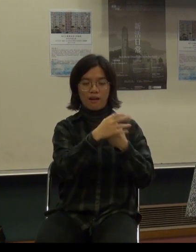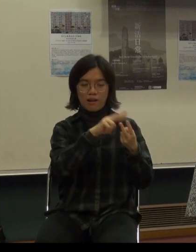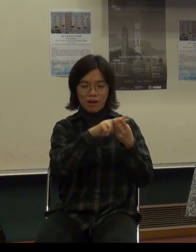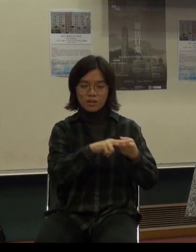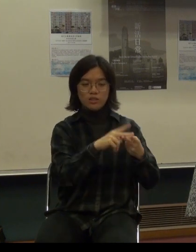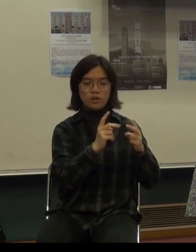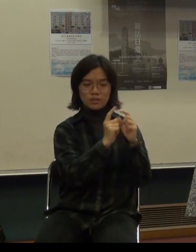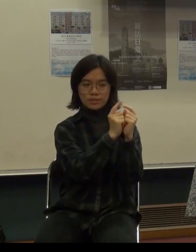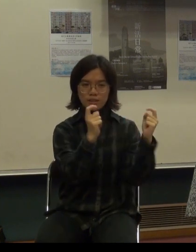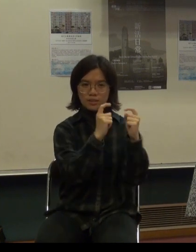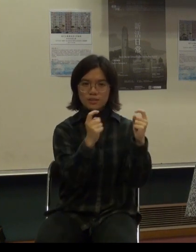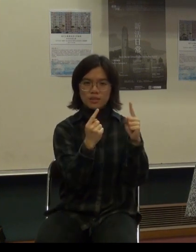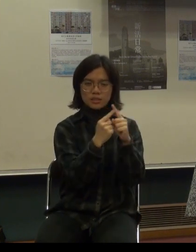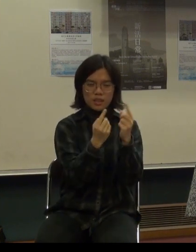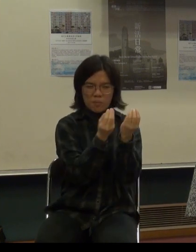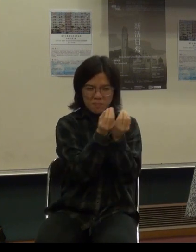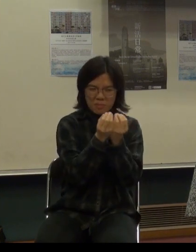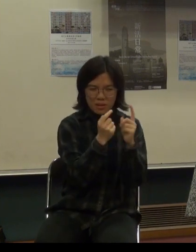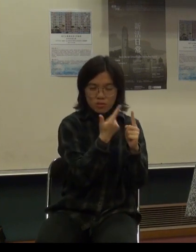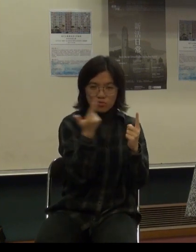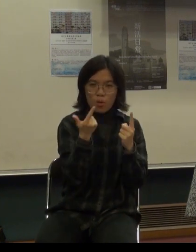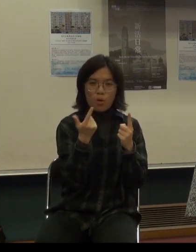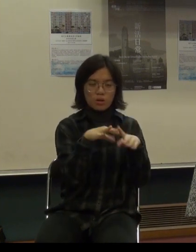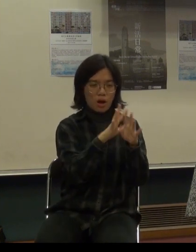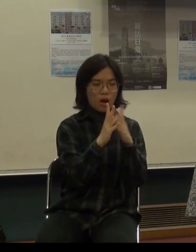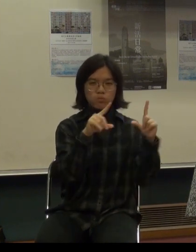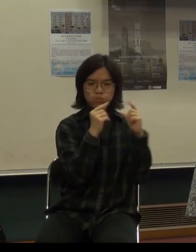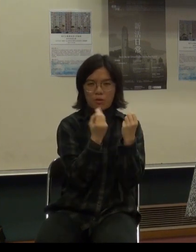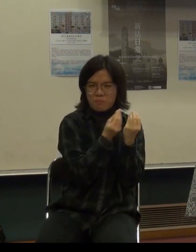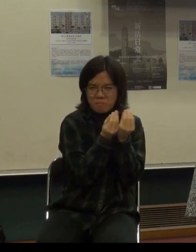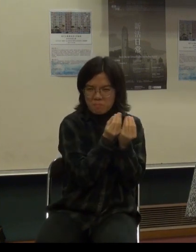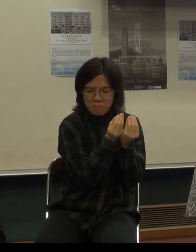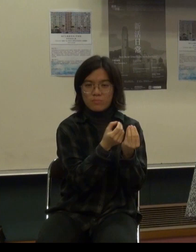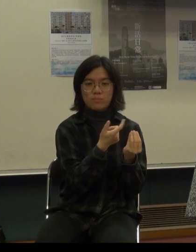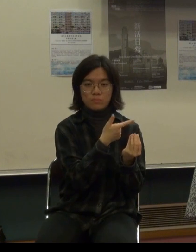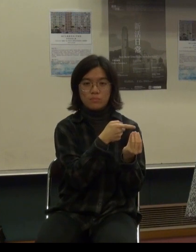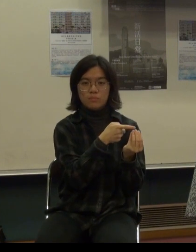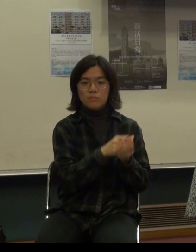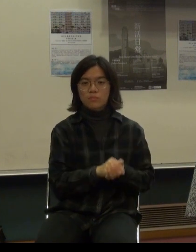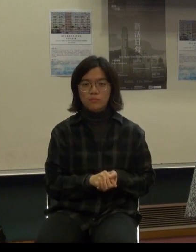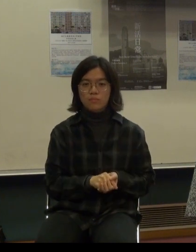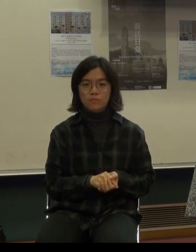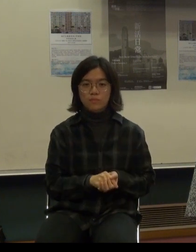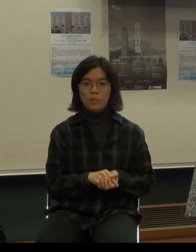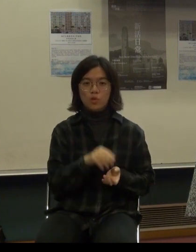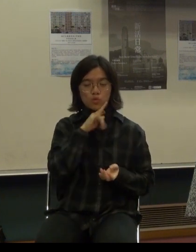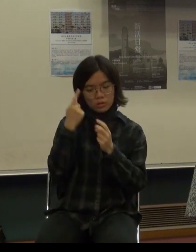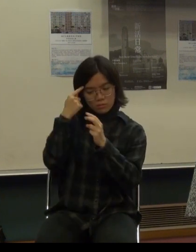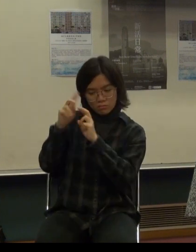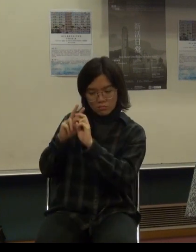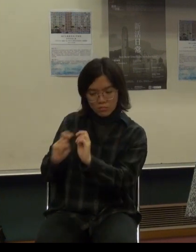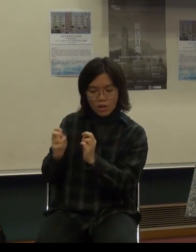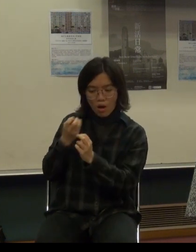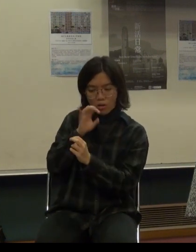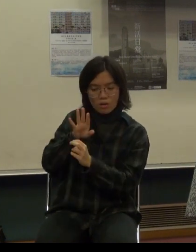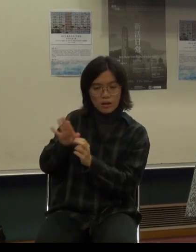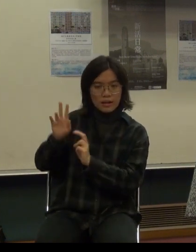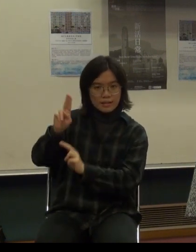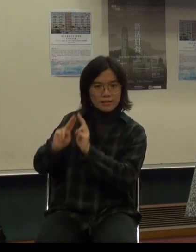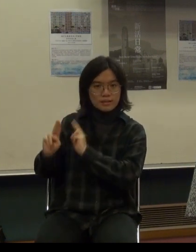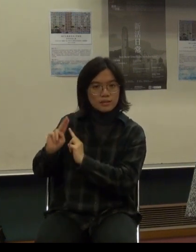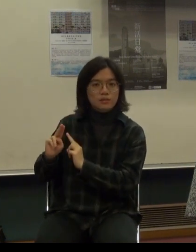口係咁大，個 density 係咁勁嘅時候咧，其實係我如果我哋研究香港，其實係有機會係令我